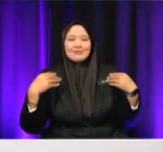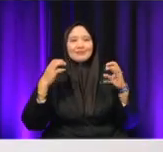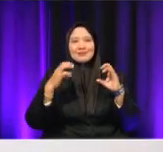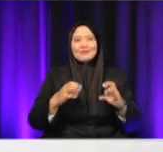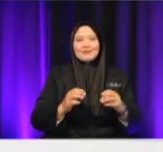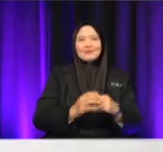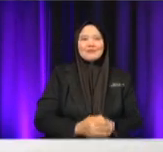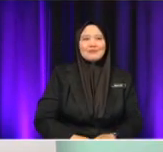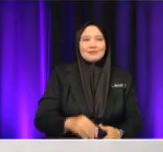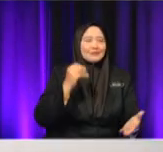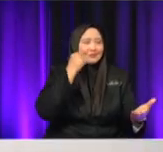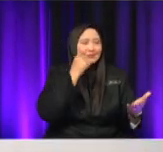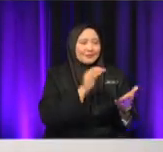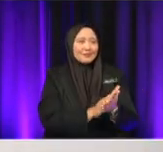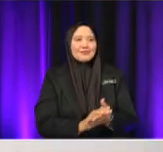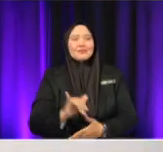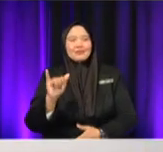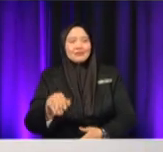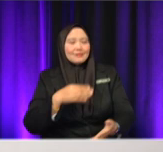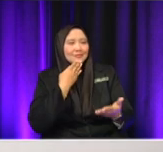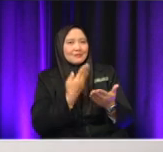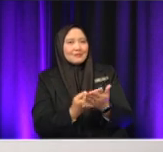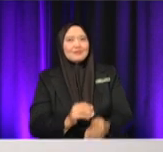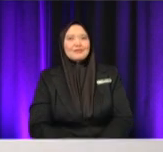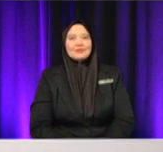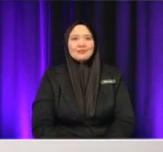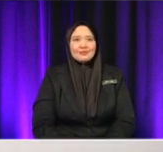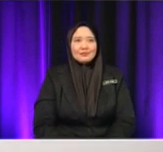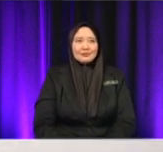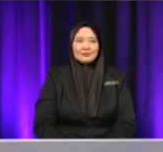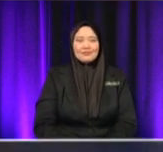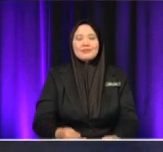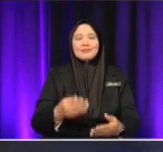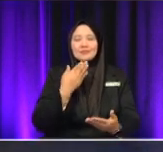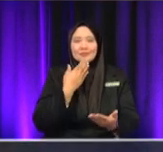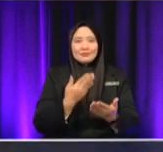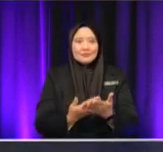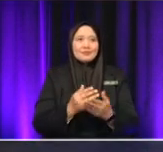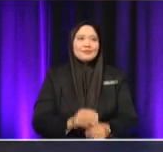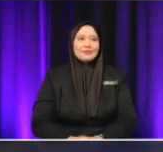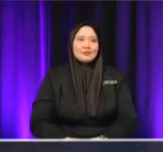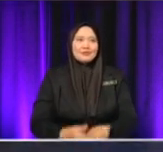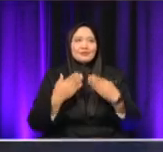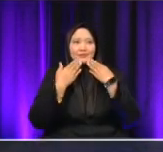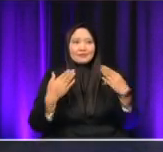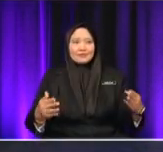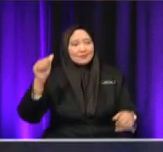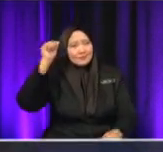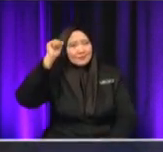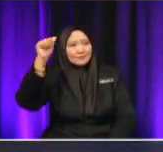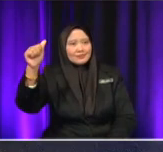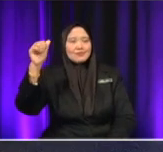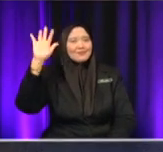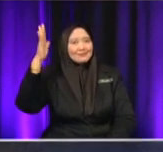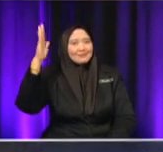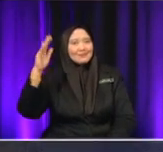solehah Oke Baik terima kasih kepada para penontonnya terus kita pada hari ini berjumpa lagi ini ada koma selamat asalamualaikum warahmatullahi